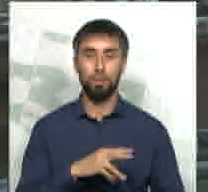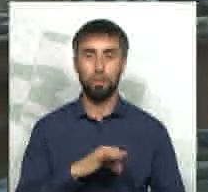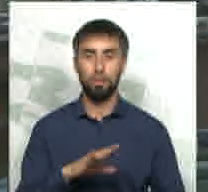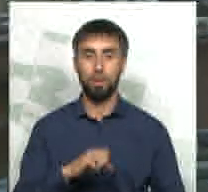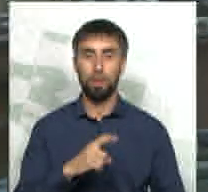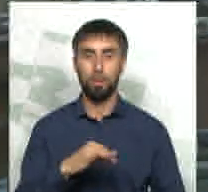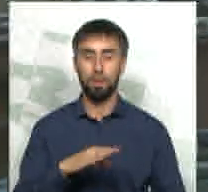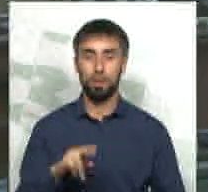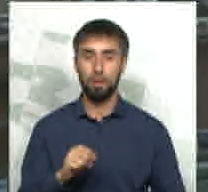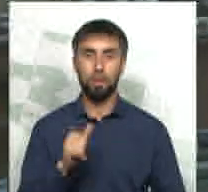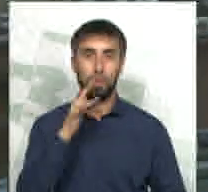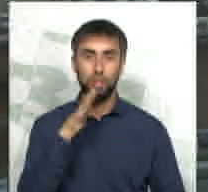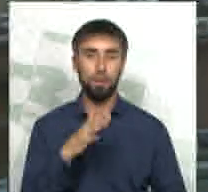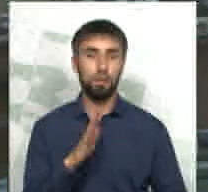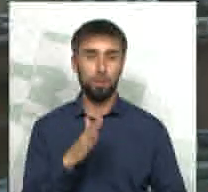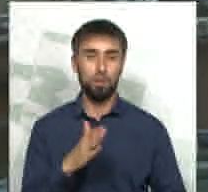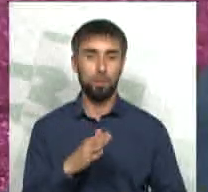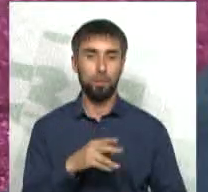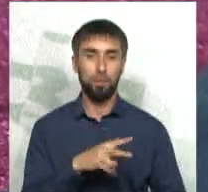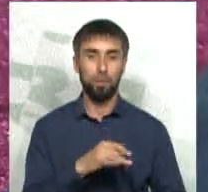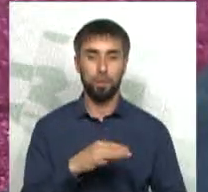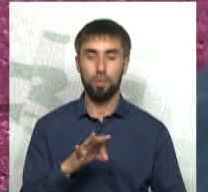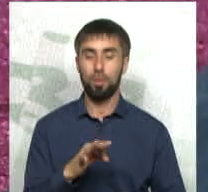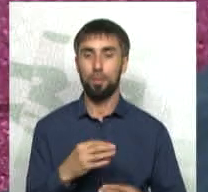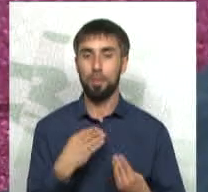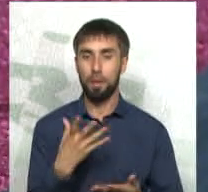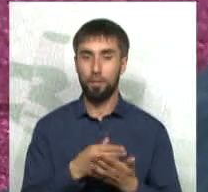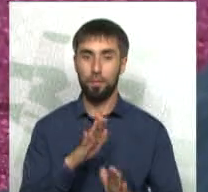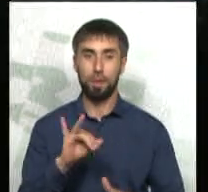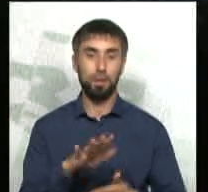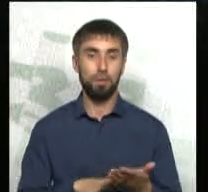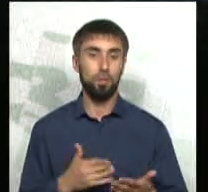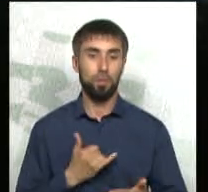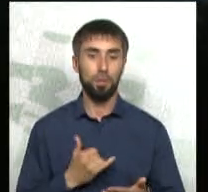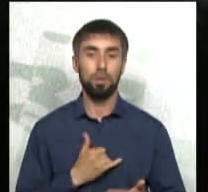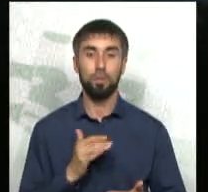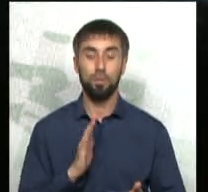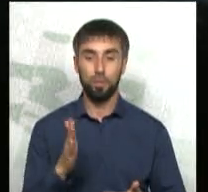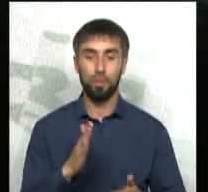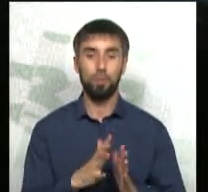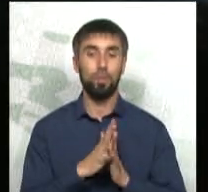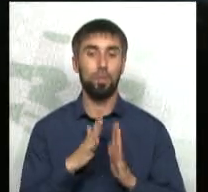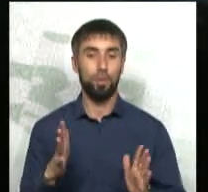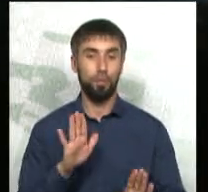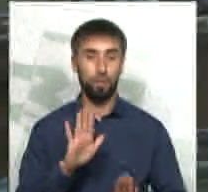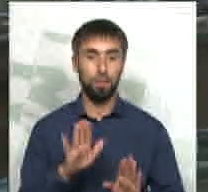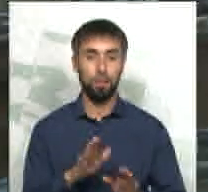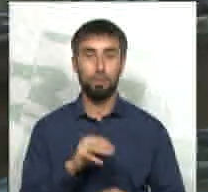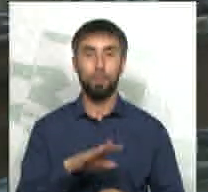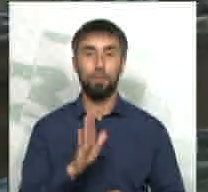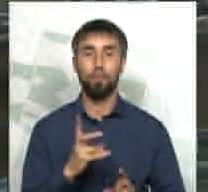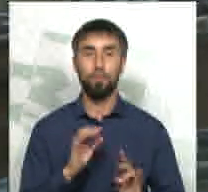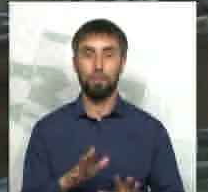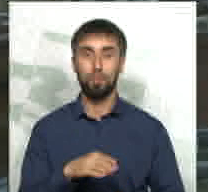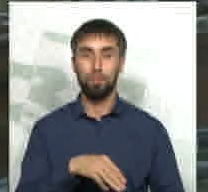Ахмеда Мусаевича, который с любезно нам предоставил свою выставку. И в дальнейшем у нас намечается обширная выставка. Там будет не